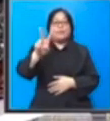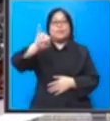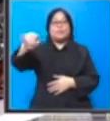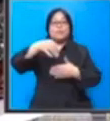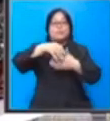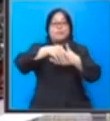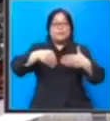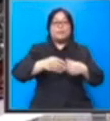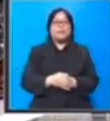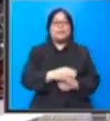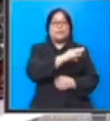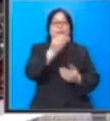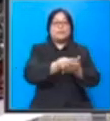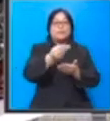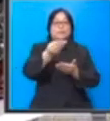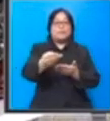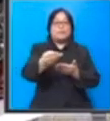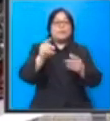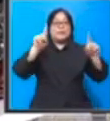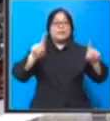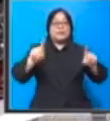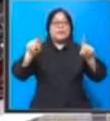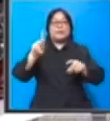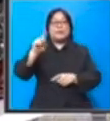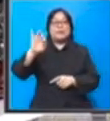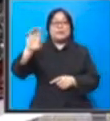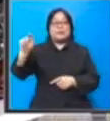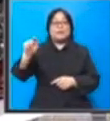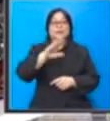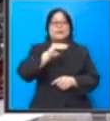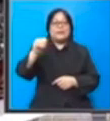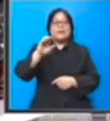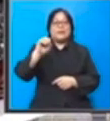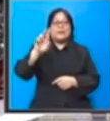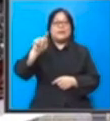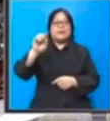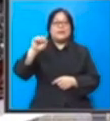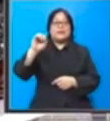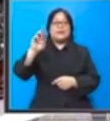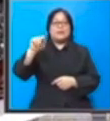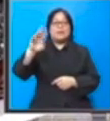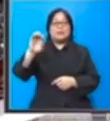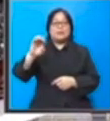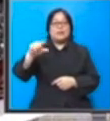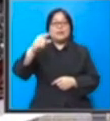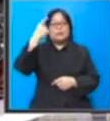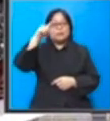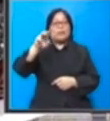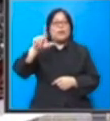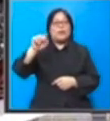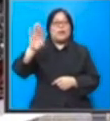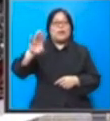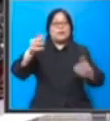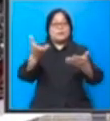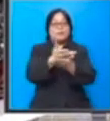juta serta pembelian reagen dan test kit serta bayaran outsourcing perkhidmatan makmal swasta untuk